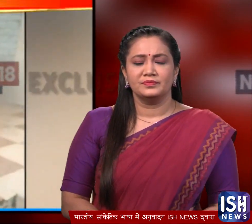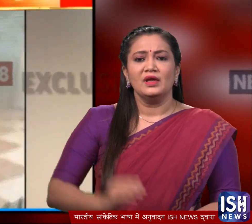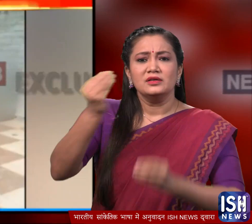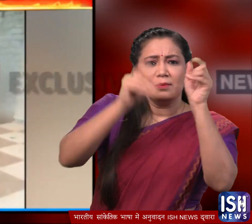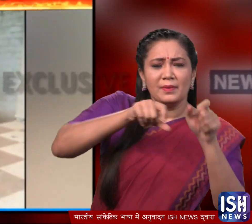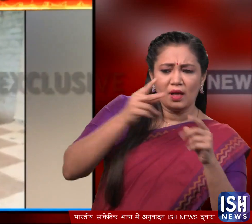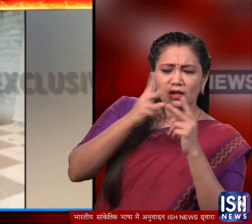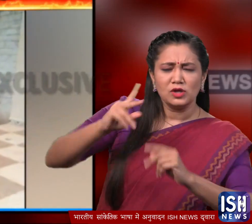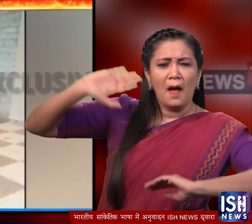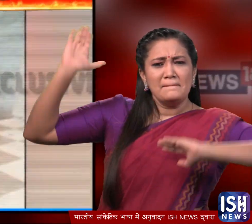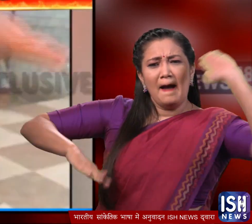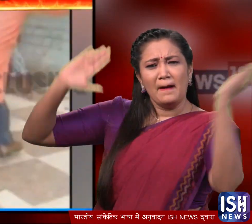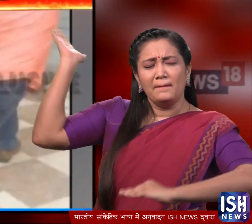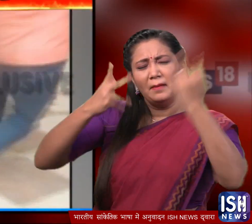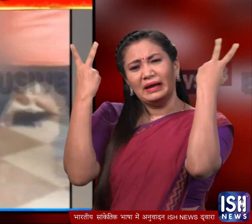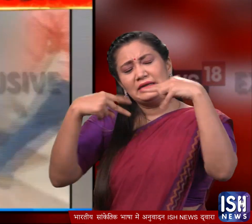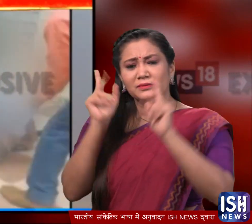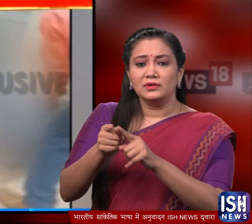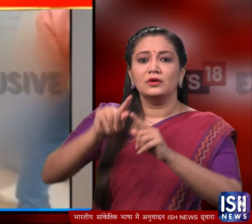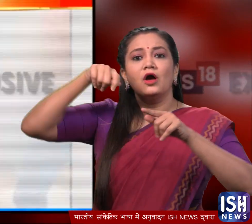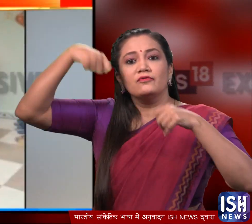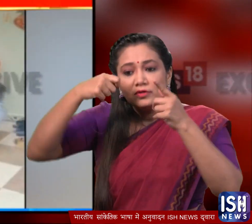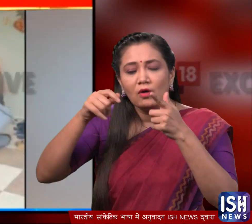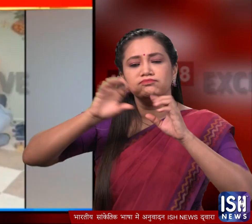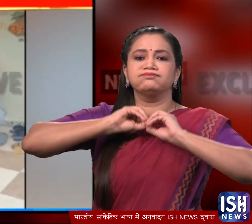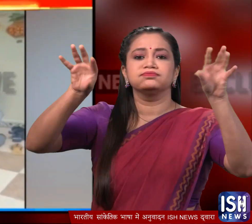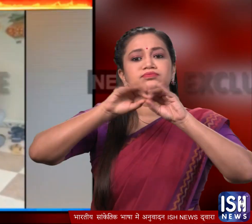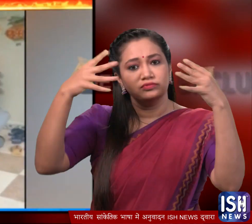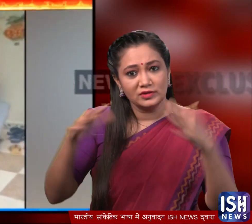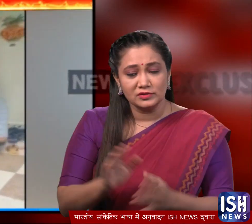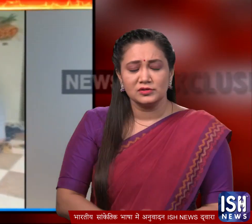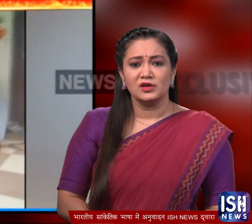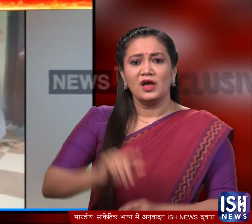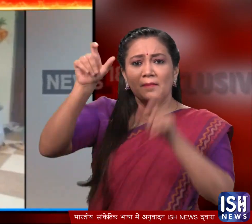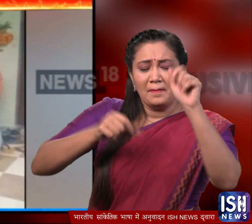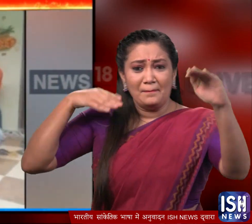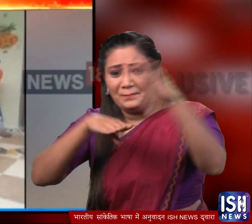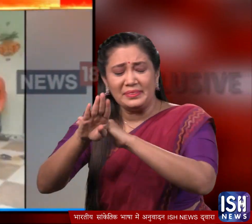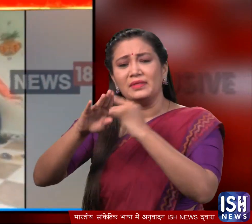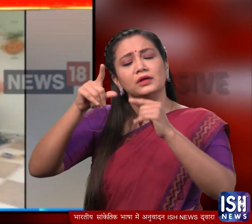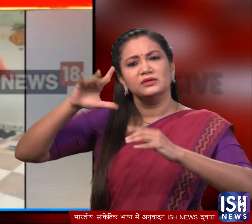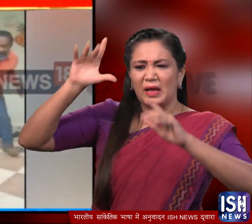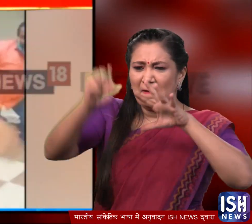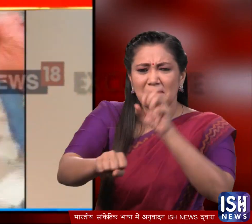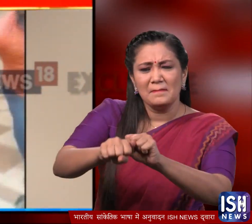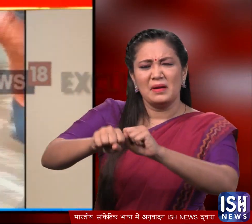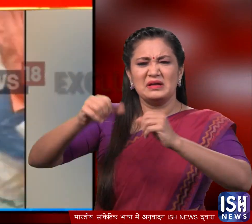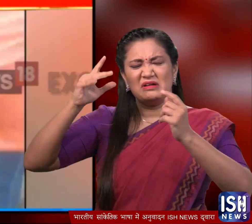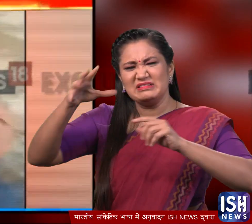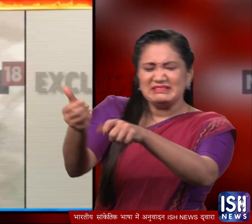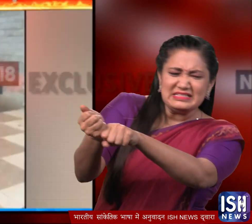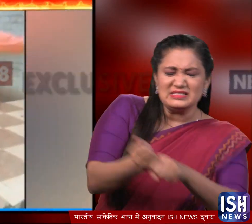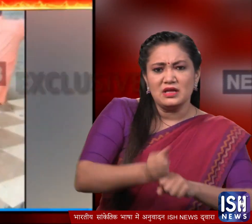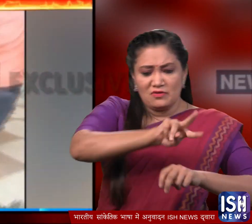कुछ लोगों ने उसे बेरहमी से पीटा, जिसका वीडियो वायरल हो गया। वीडियो में दिखा कि उस शख्स ने जब भागने की कोशिश की तो उसे पीटने वालों ने उसे